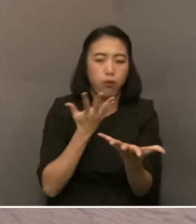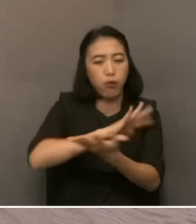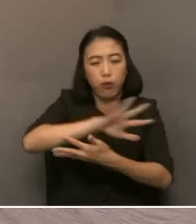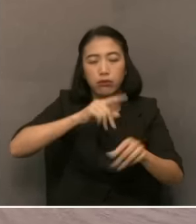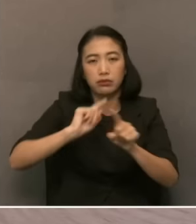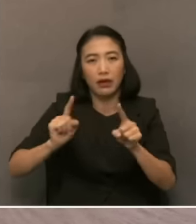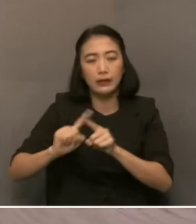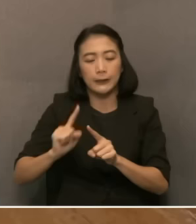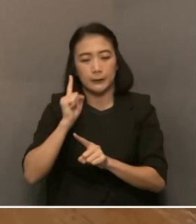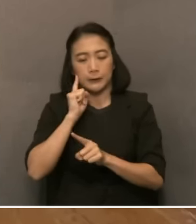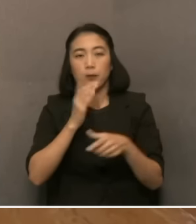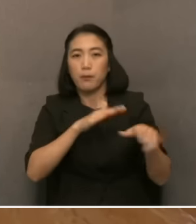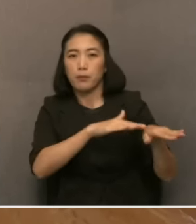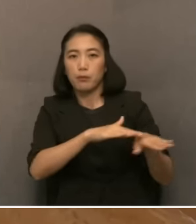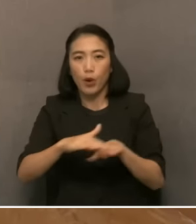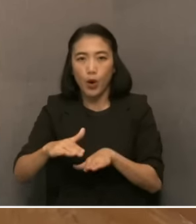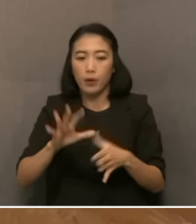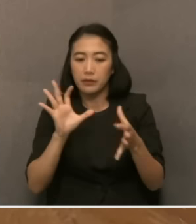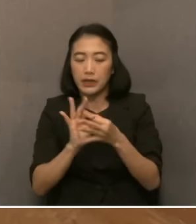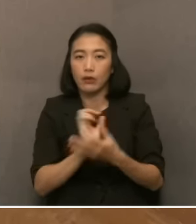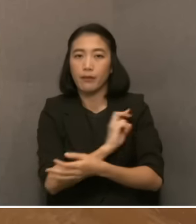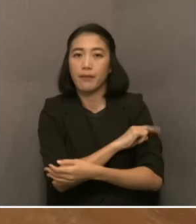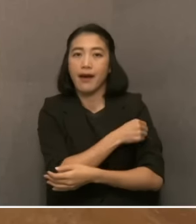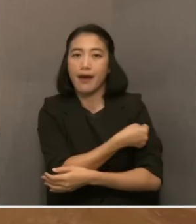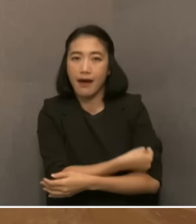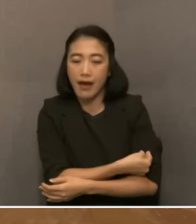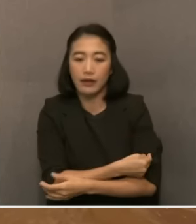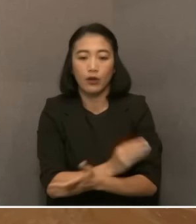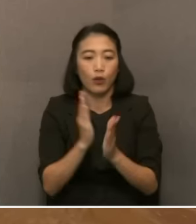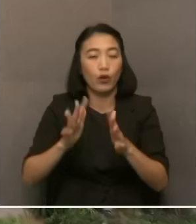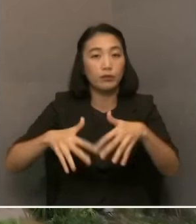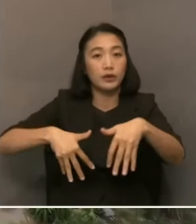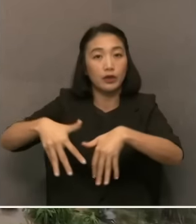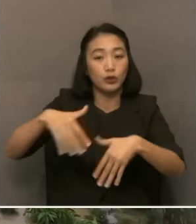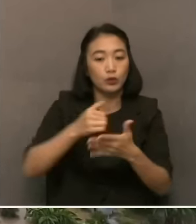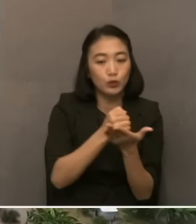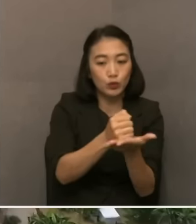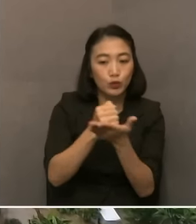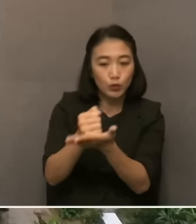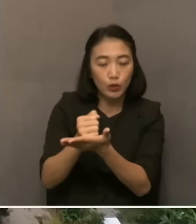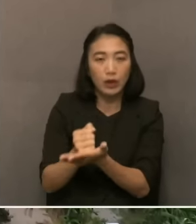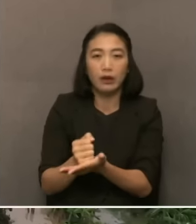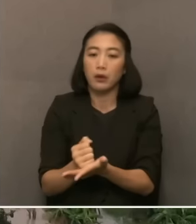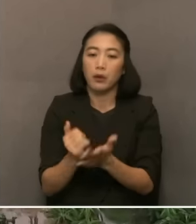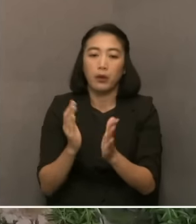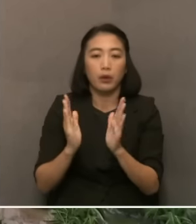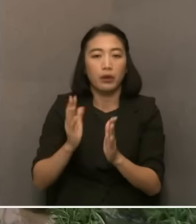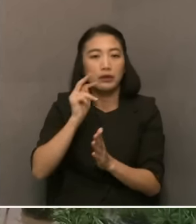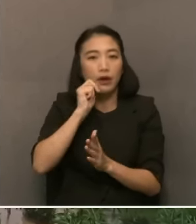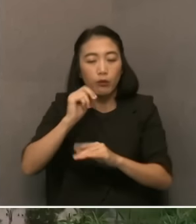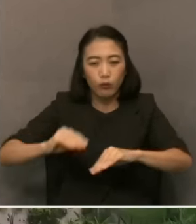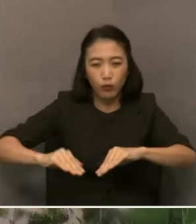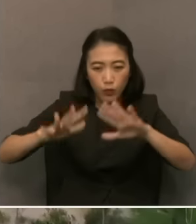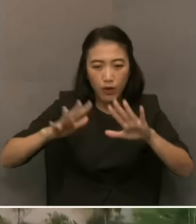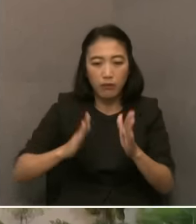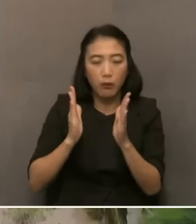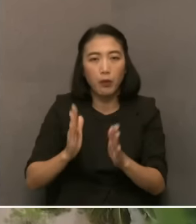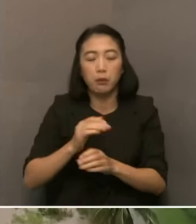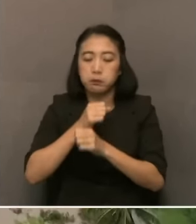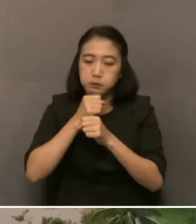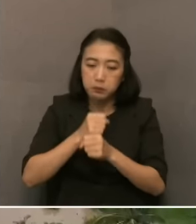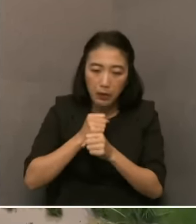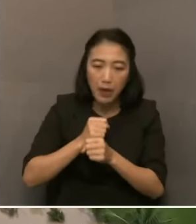ณสุขเพื่อช่วยดูแลประชาชนผู้ประสบภัยผู้ป่วยและกลุ่มเปราะบางในแต่ละพื้นที่อย่างต่อเนื่องนะคะยืนยัน